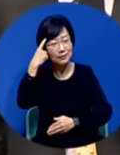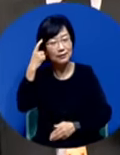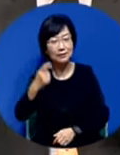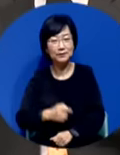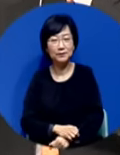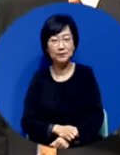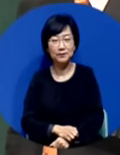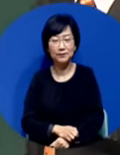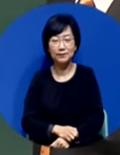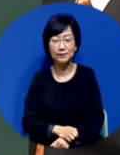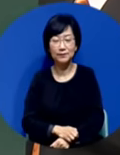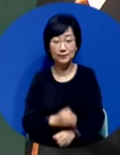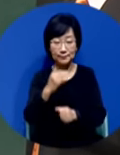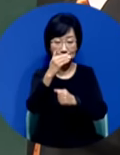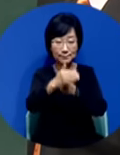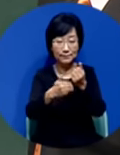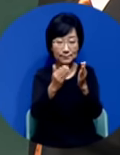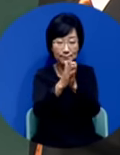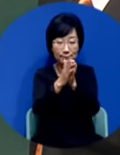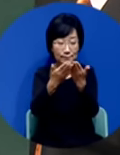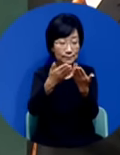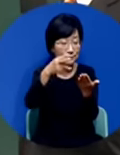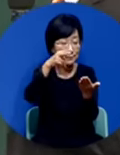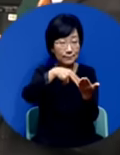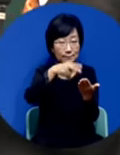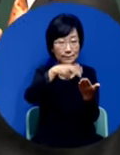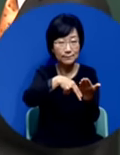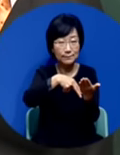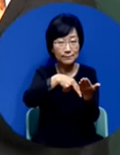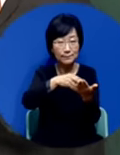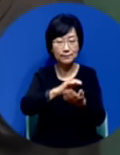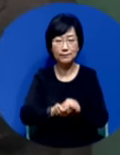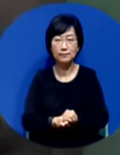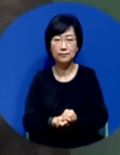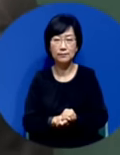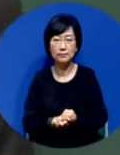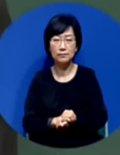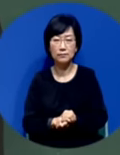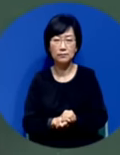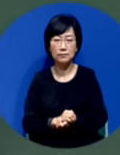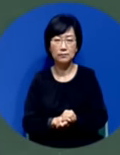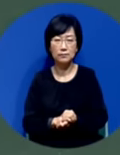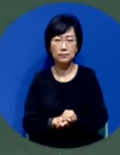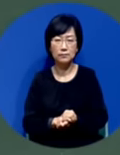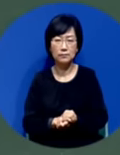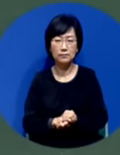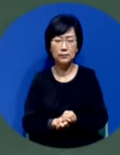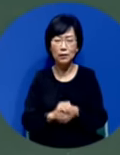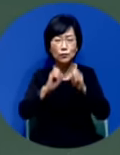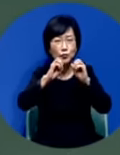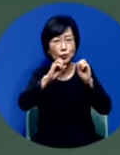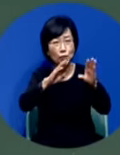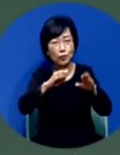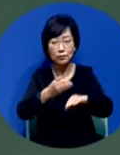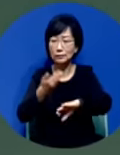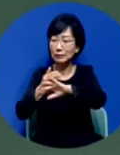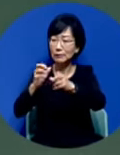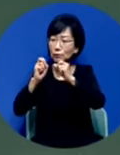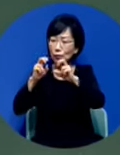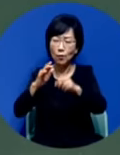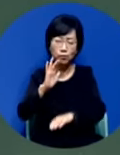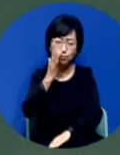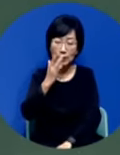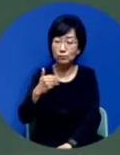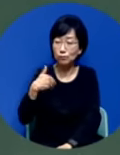자, 성경을 잘 보세요. 那我们来仔细看圣经。 이걸 알지 못하니까 자꾸만 놓칩니다.